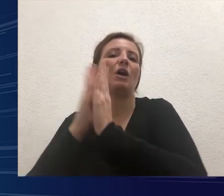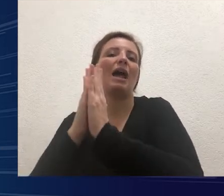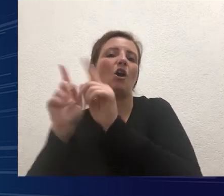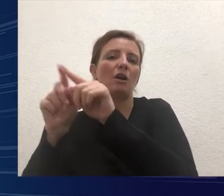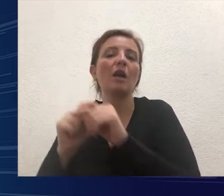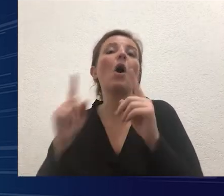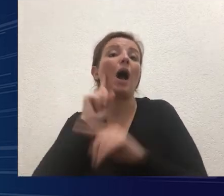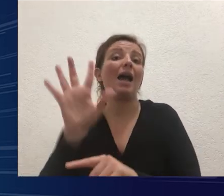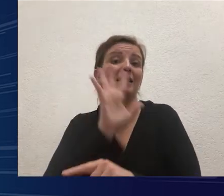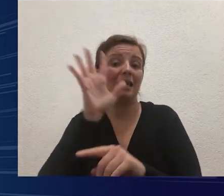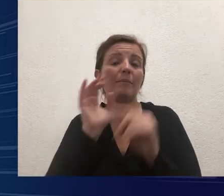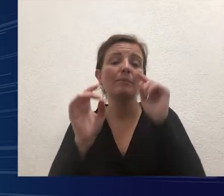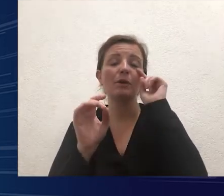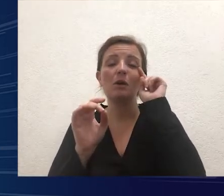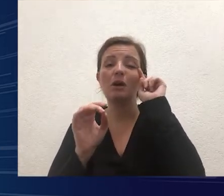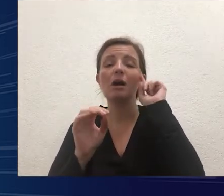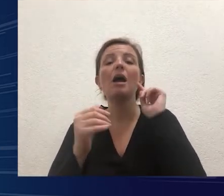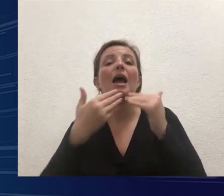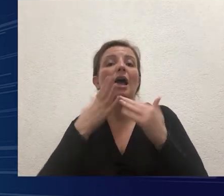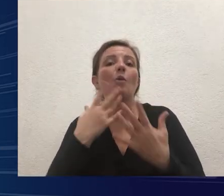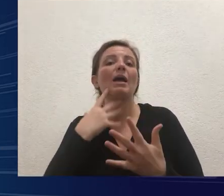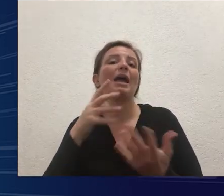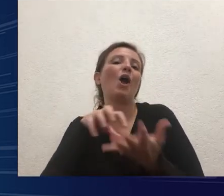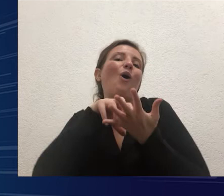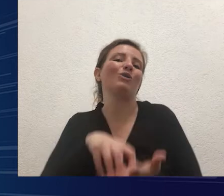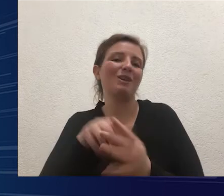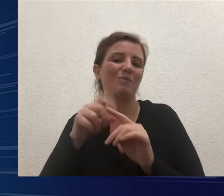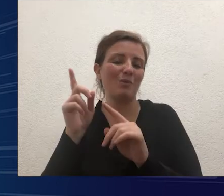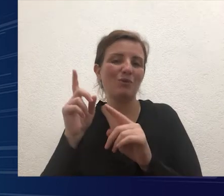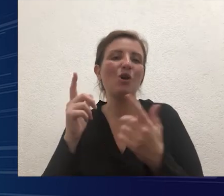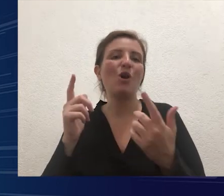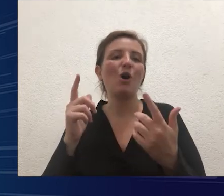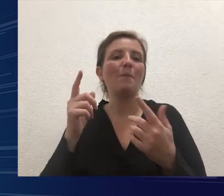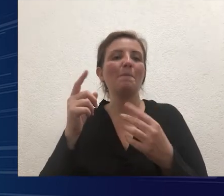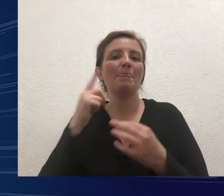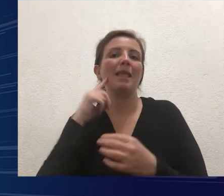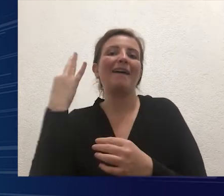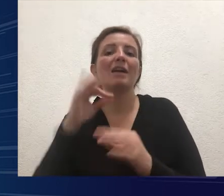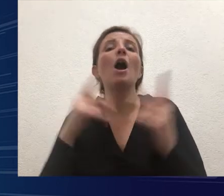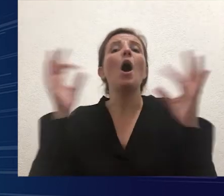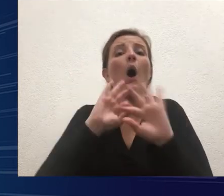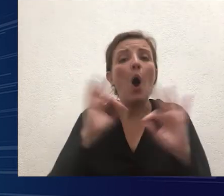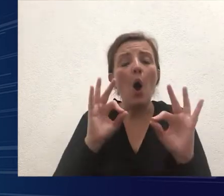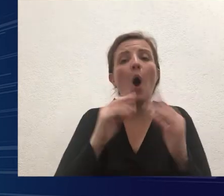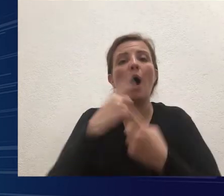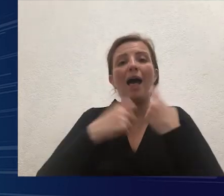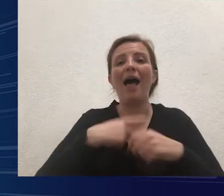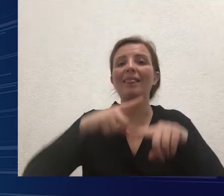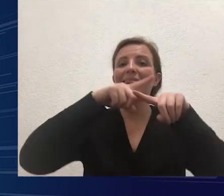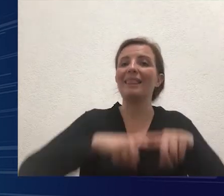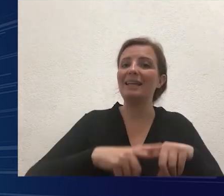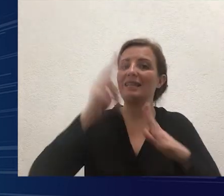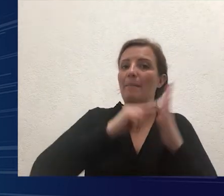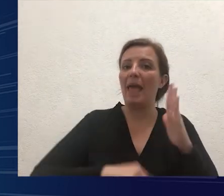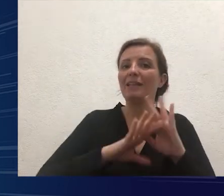canonico ad esempio attraverso il contributo pungente hoc da fonti